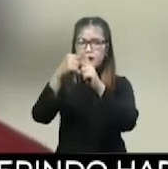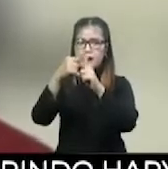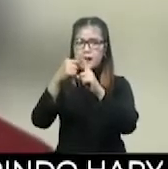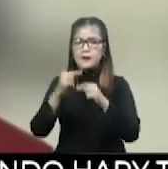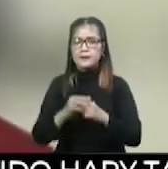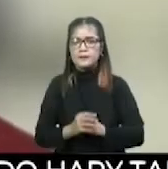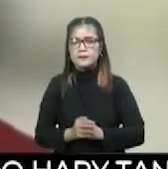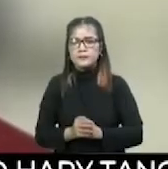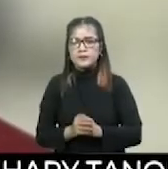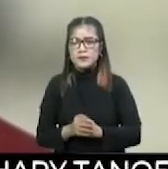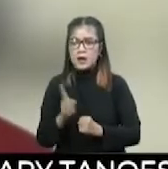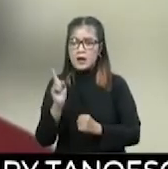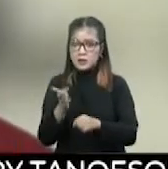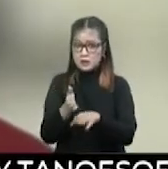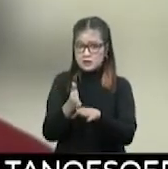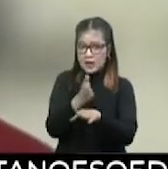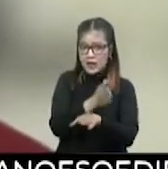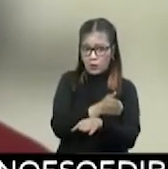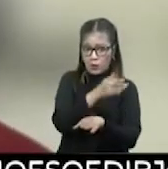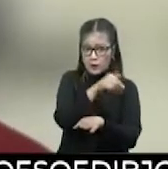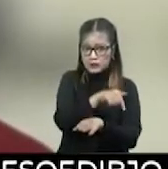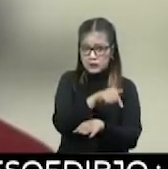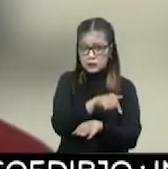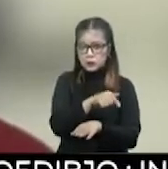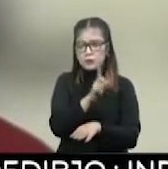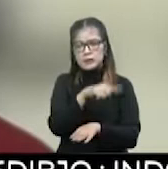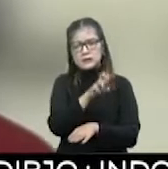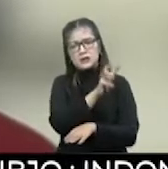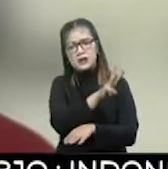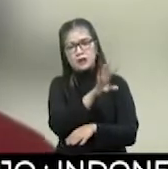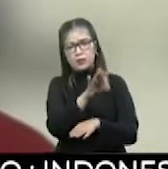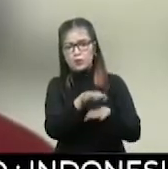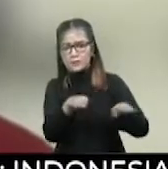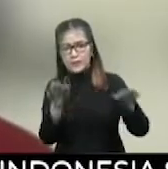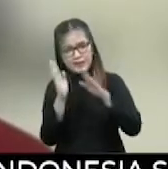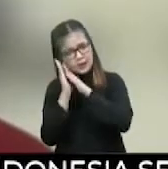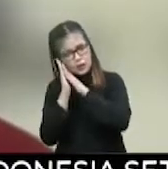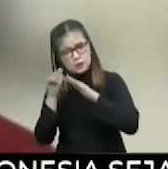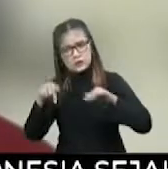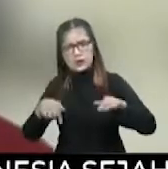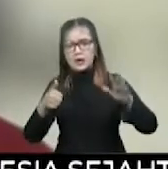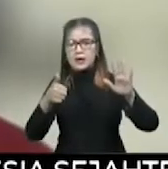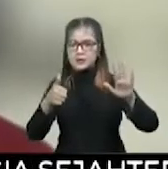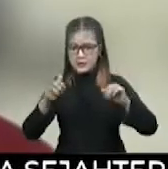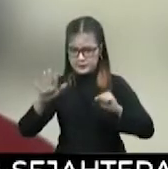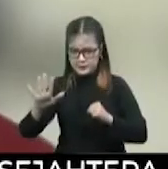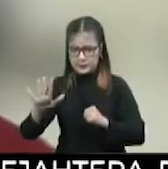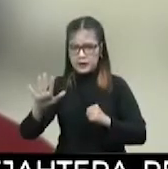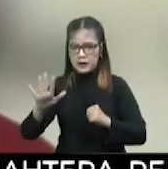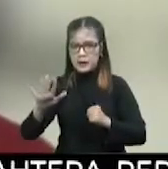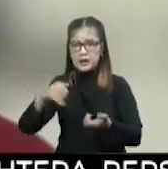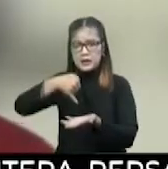masih melandai, kami mengalokasikan tempat tidur sekitar 30-an. Sekarang sudah 65 dan sudah